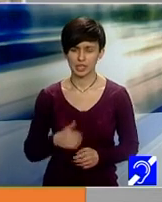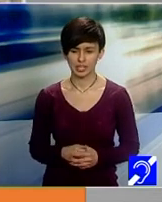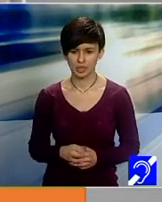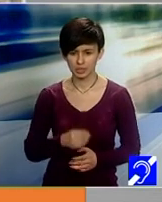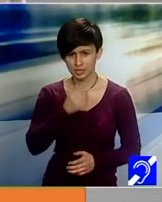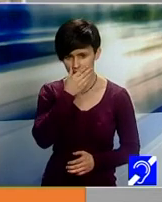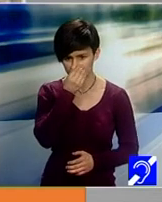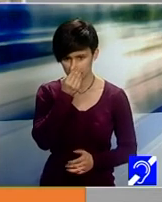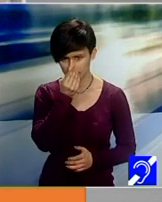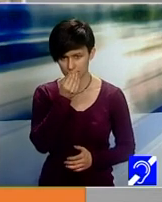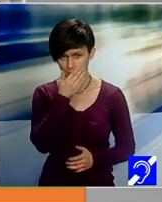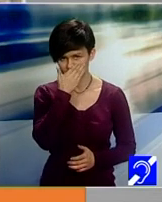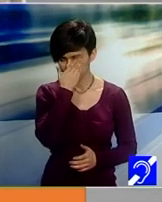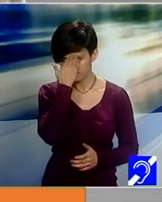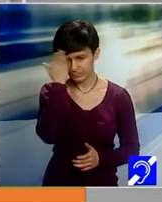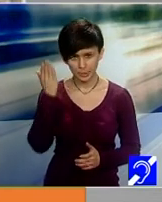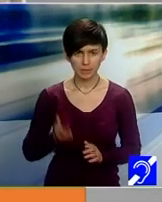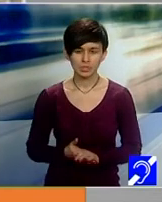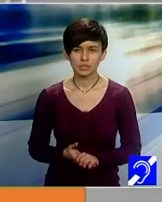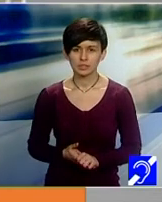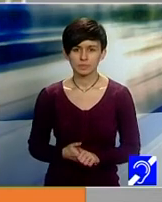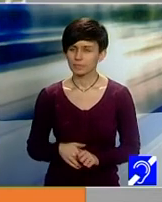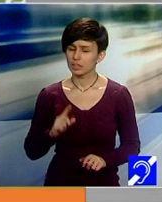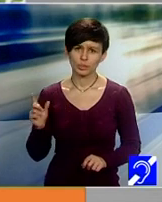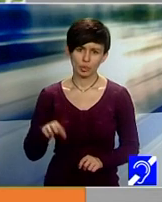obținute în secolul trecut. Nu am semințe